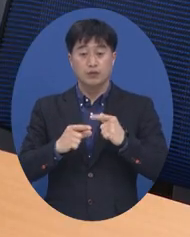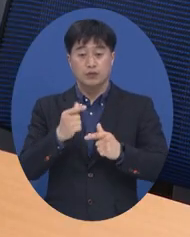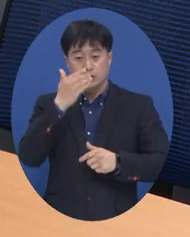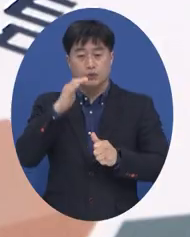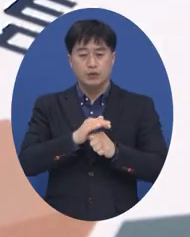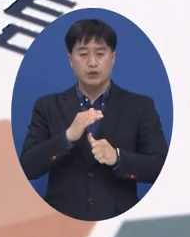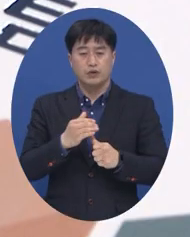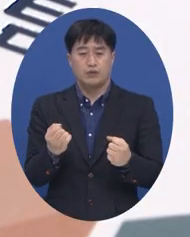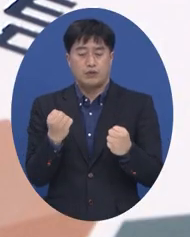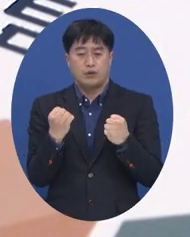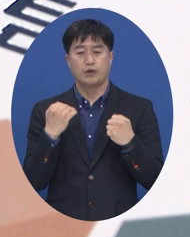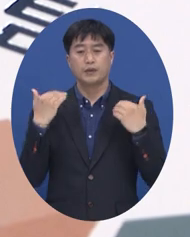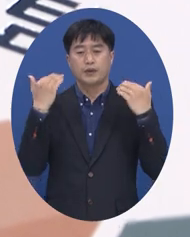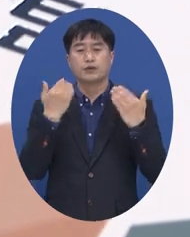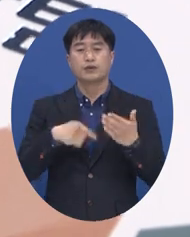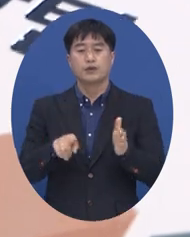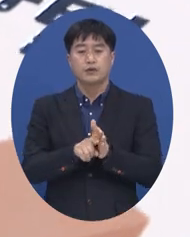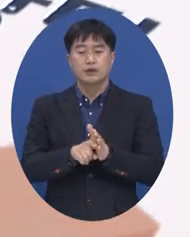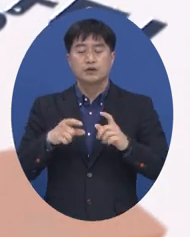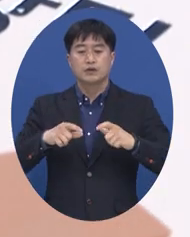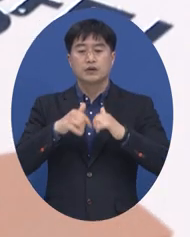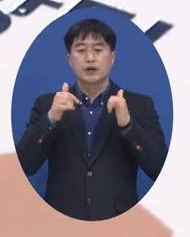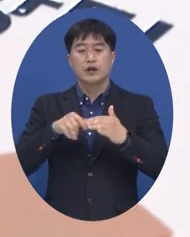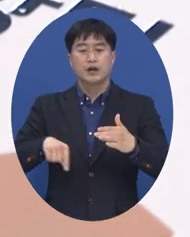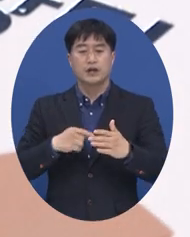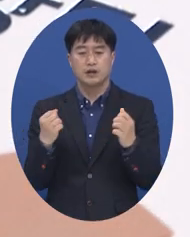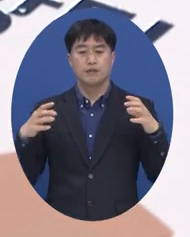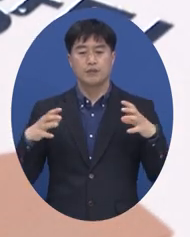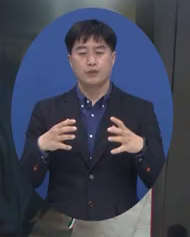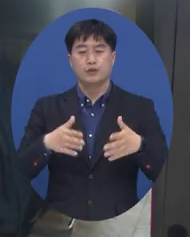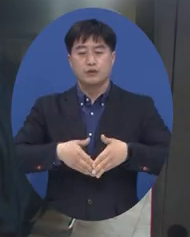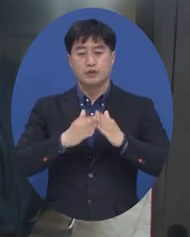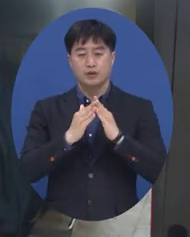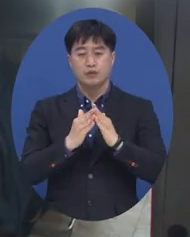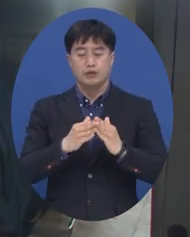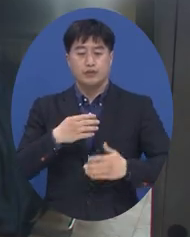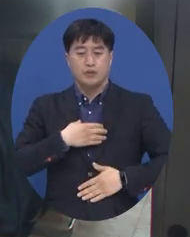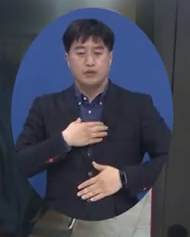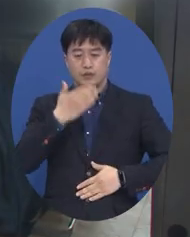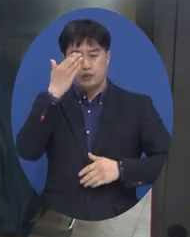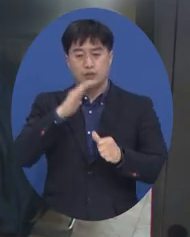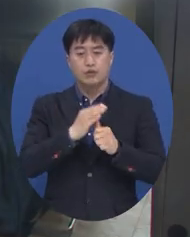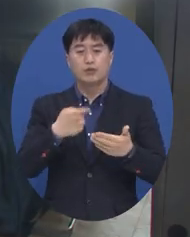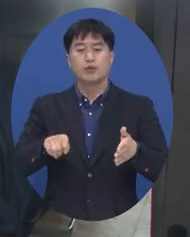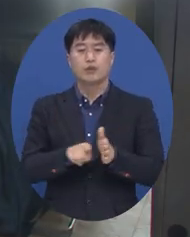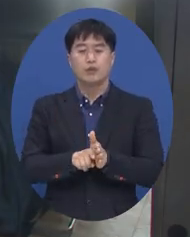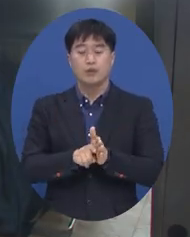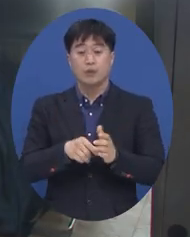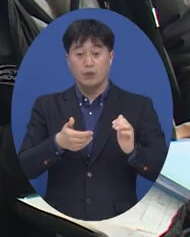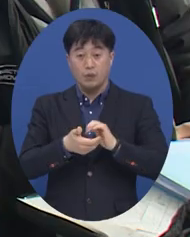청소년의 건강한 성장을 위해 지역사회 내 협업체계를 구축해 위기 청소년 등을 위한